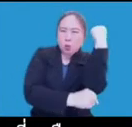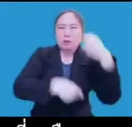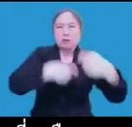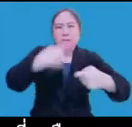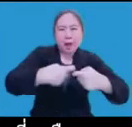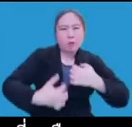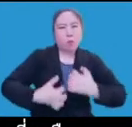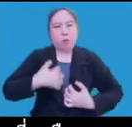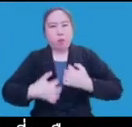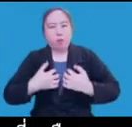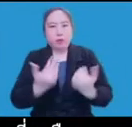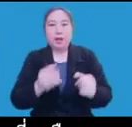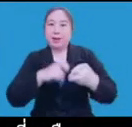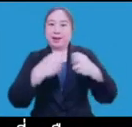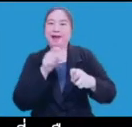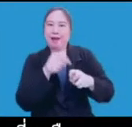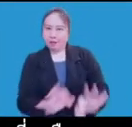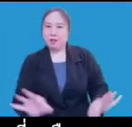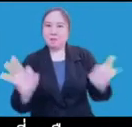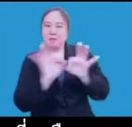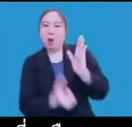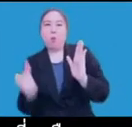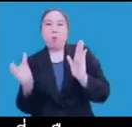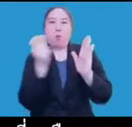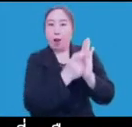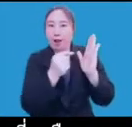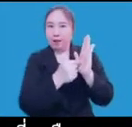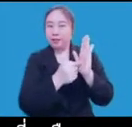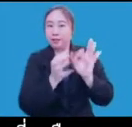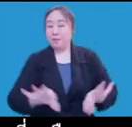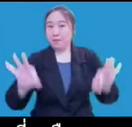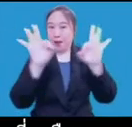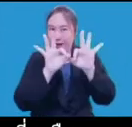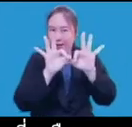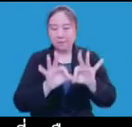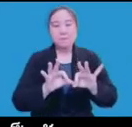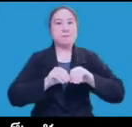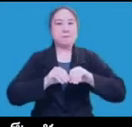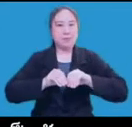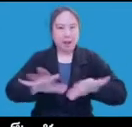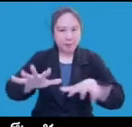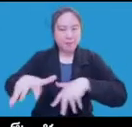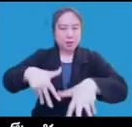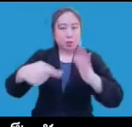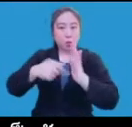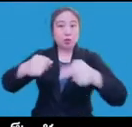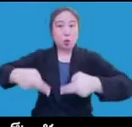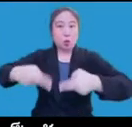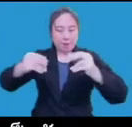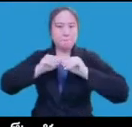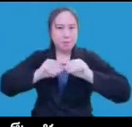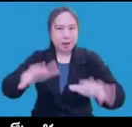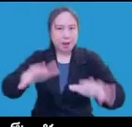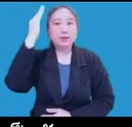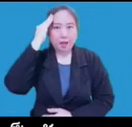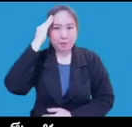ายกระดับความสำคัญของปัญหานี้เป็นวาระของจังหวัดแล้วประกาศให้สังคมชาวจังหวัดสมุทรสงครามได้ท